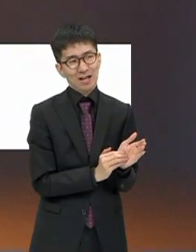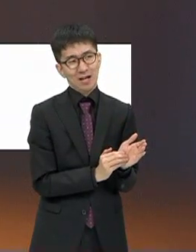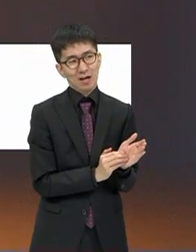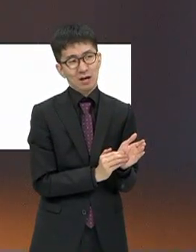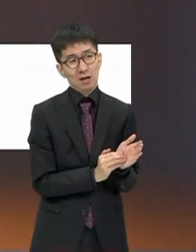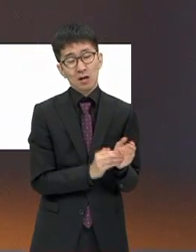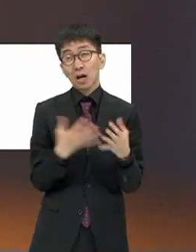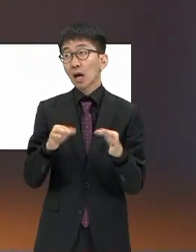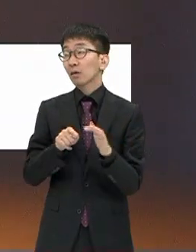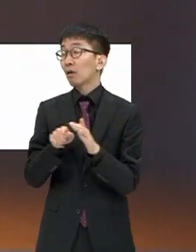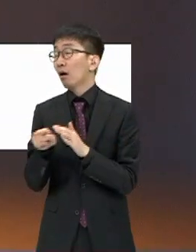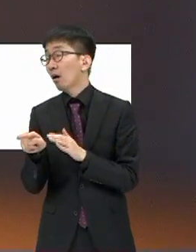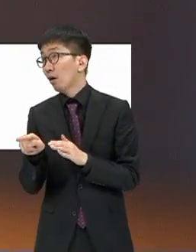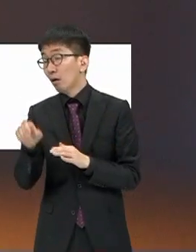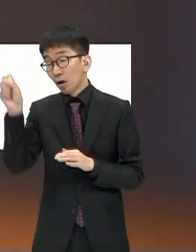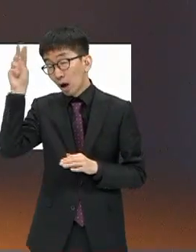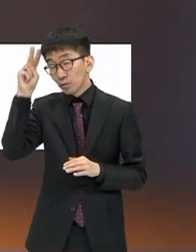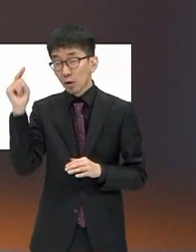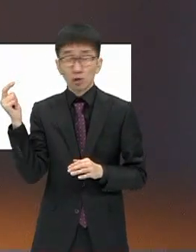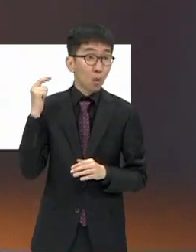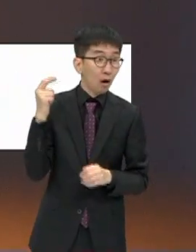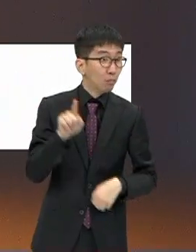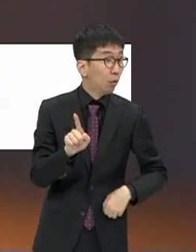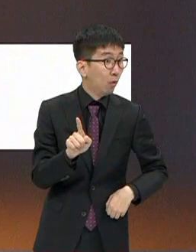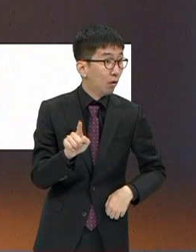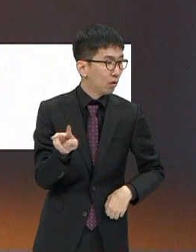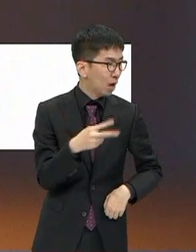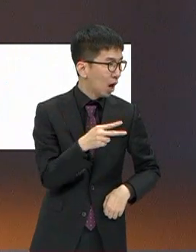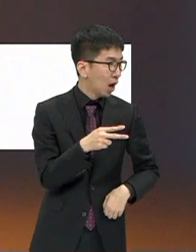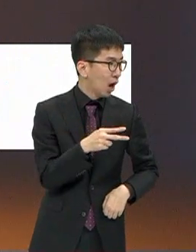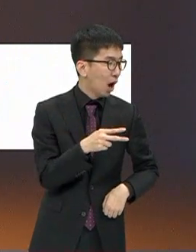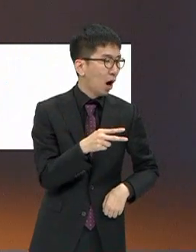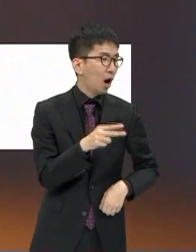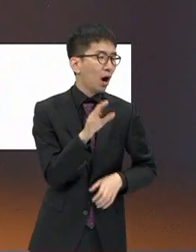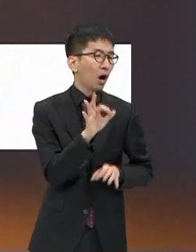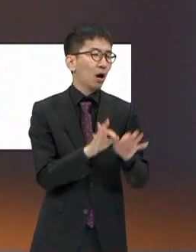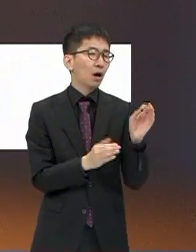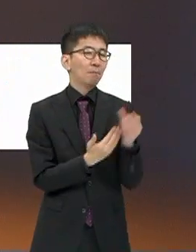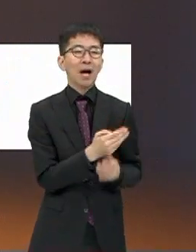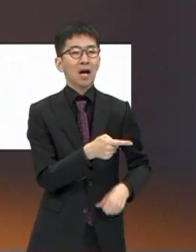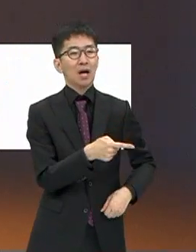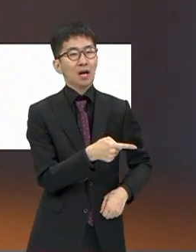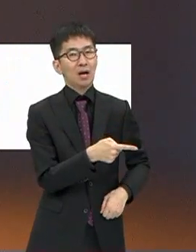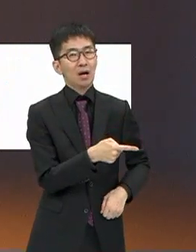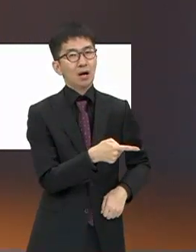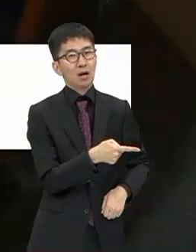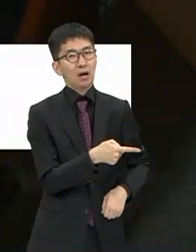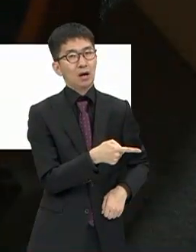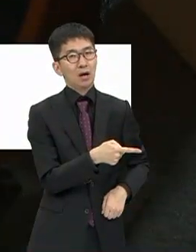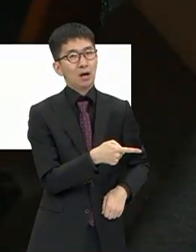얼마 안 돼서 소리가 쾅 하고 나서 보니까 사고가 났더라고요.